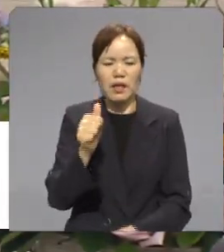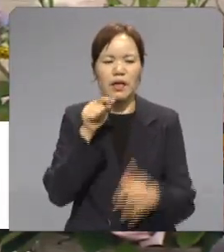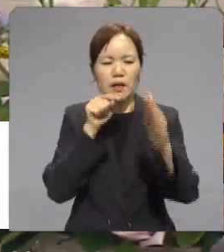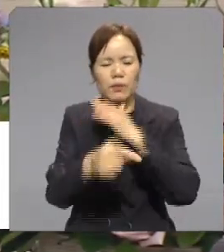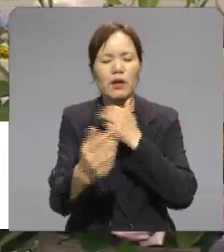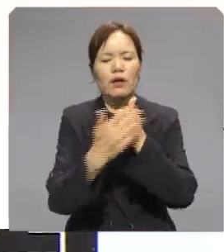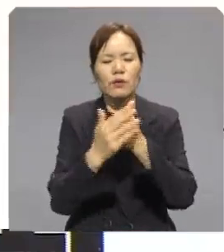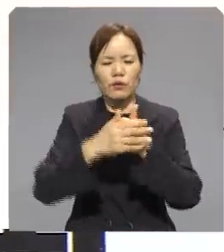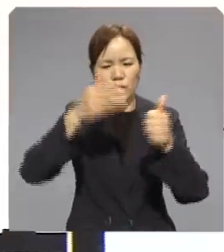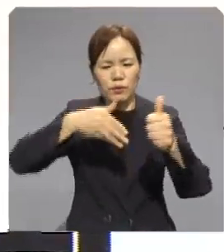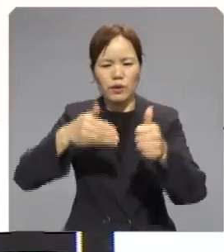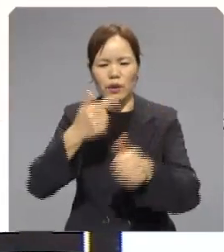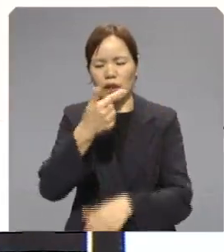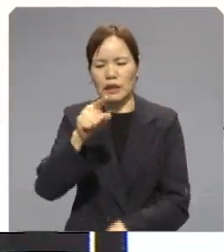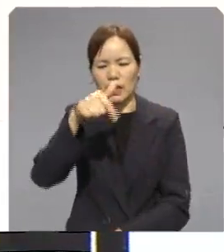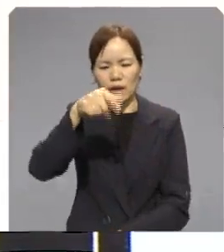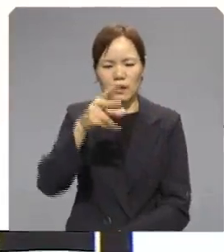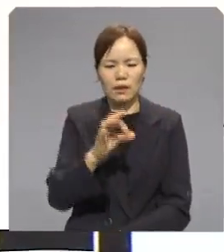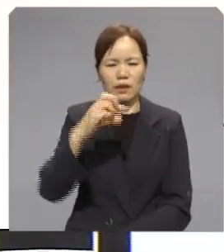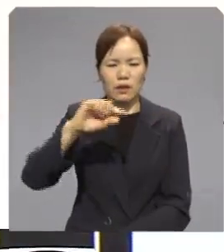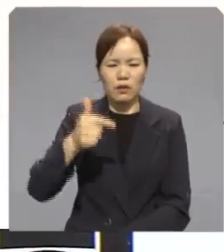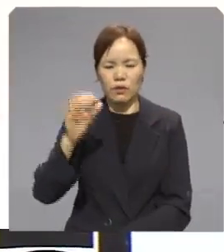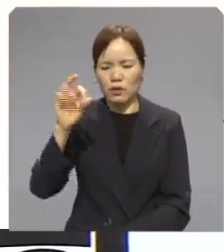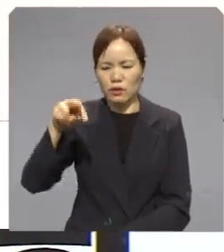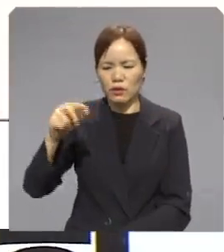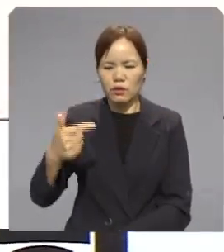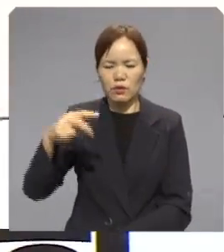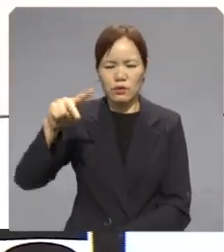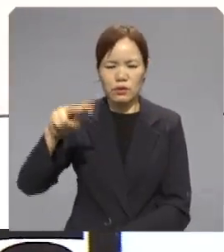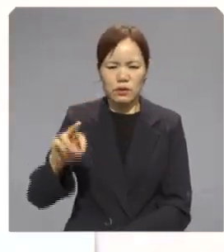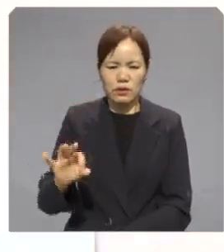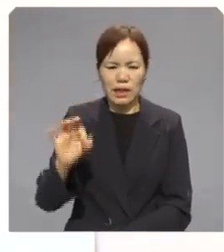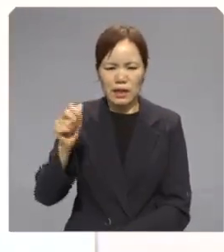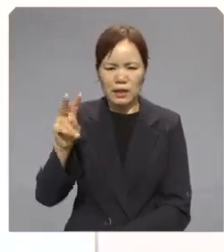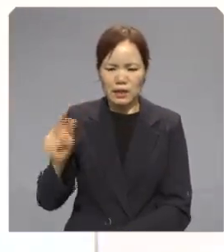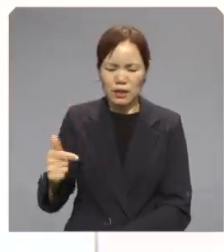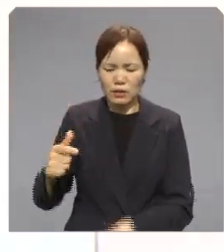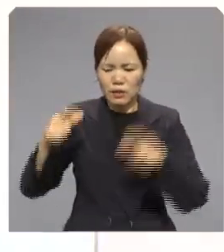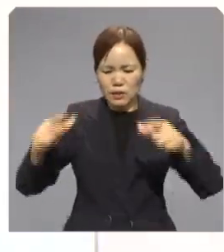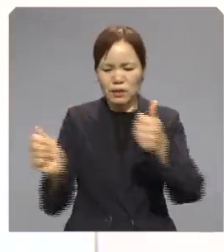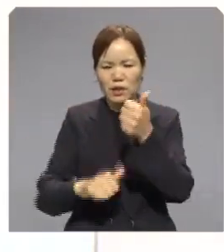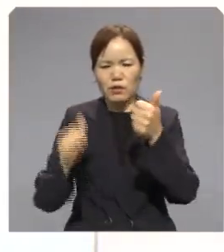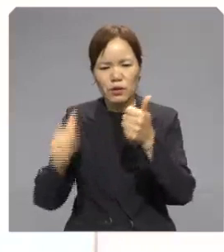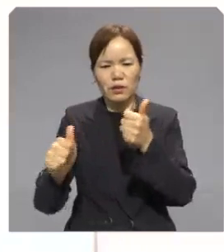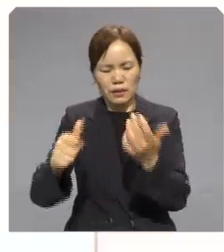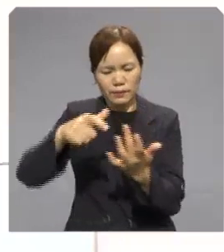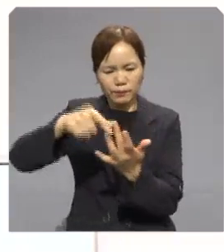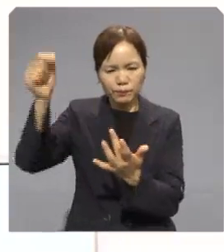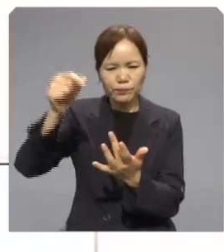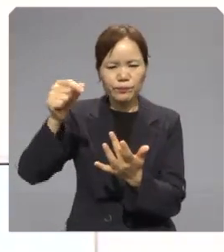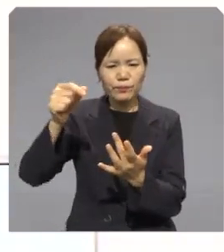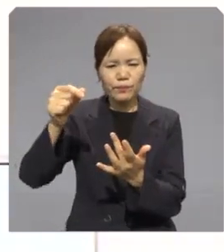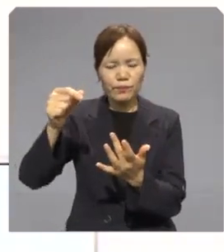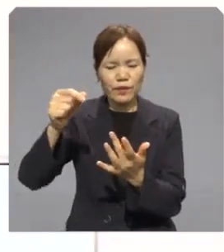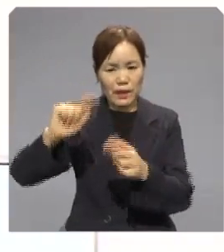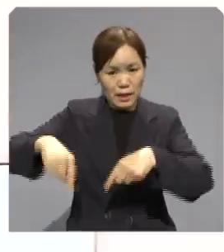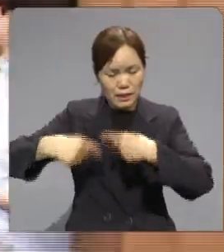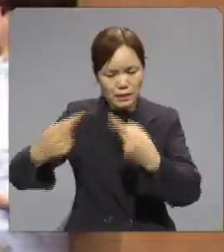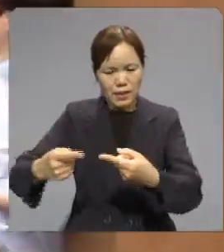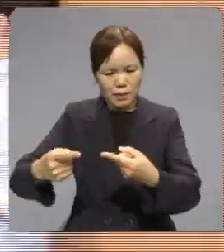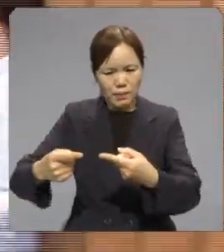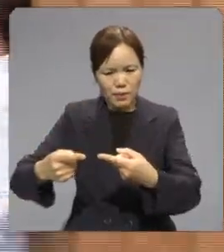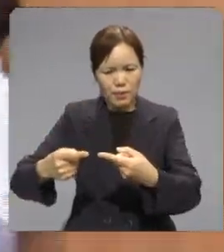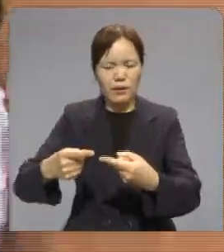요청했고 나경원 윤상현 후보는 원해 당협위원장 협의회장 선출 대회에 나란히 참석해 눈도장을